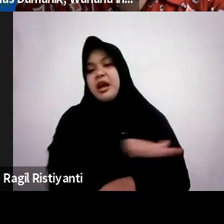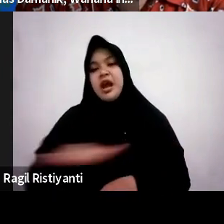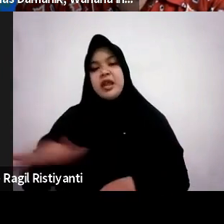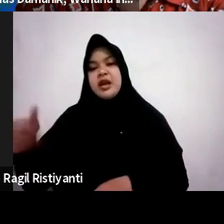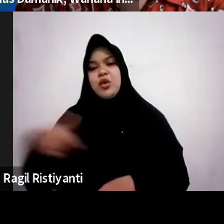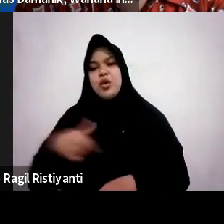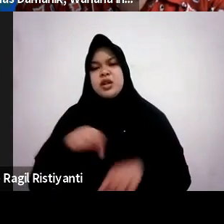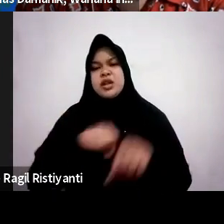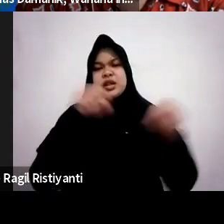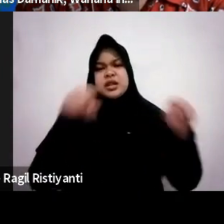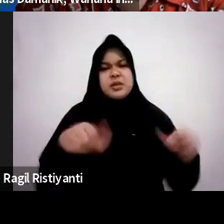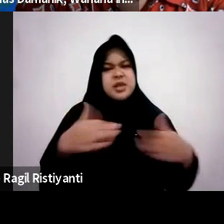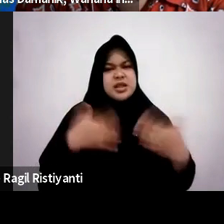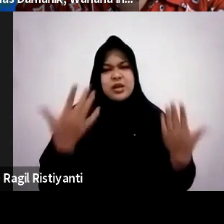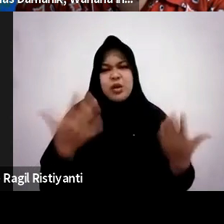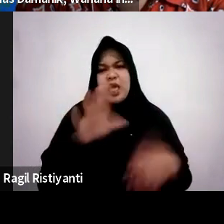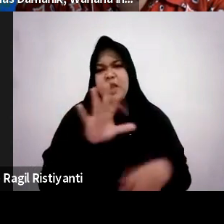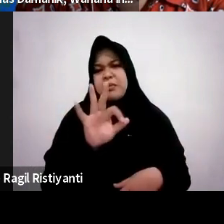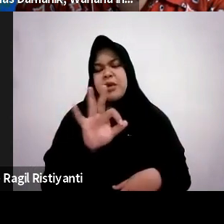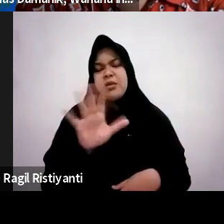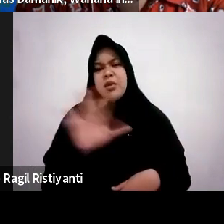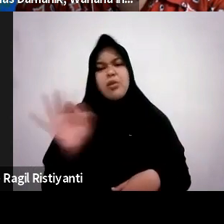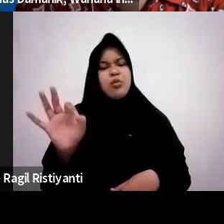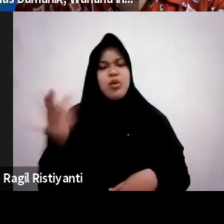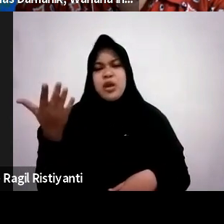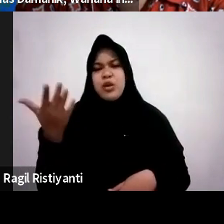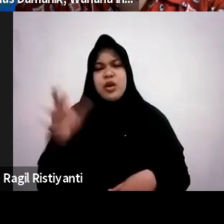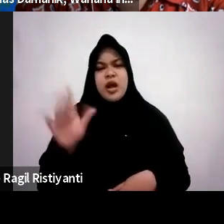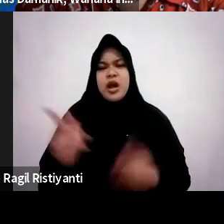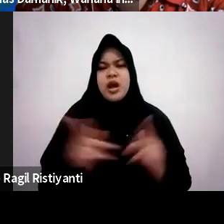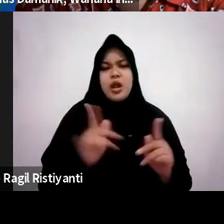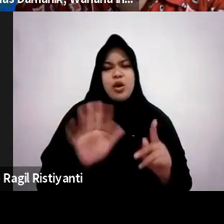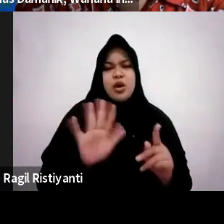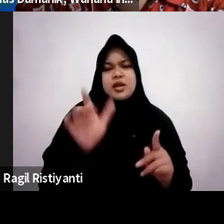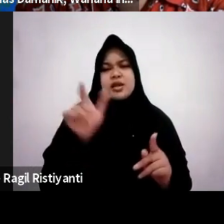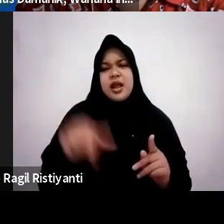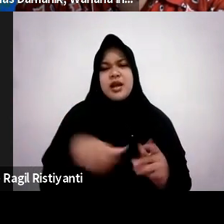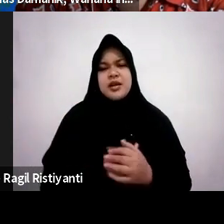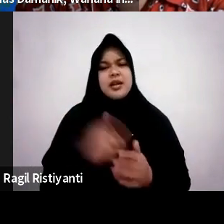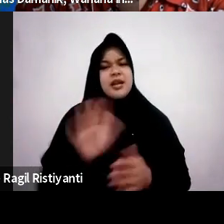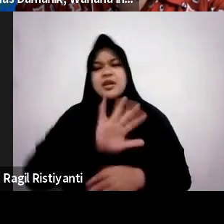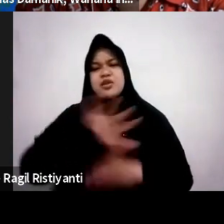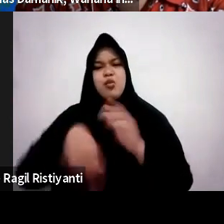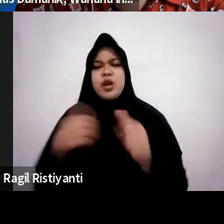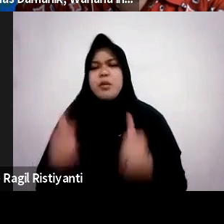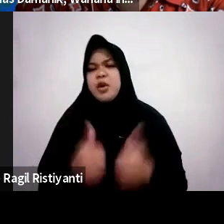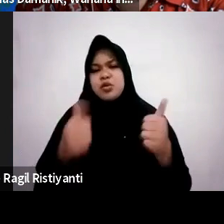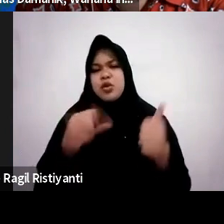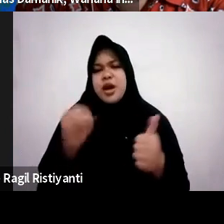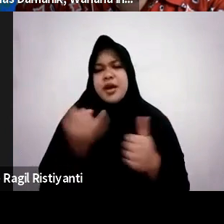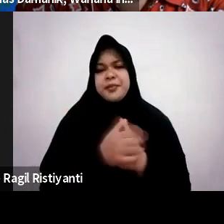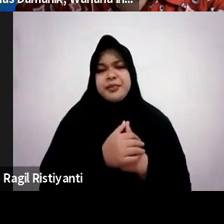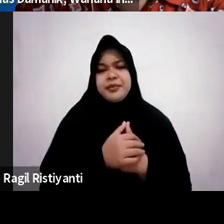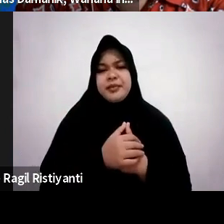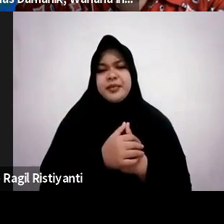5050 sesungguhnya pernikahan begitupun 50 Kalau enggak salah 50 sheet tidak semuanya bagus juga ini saya tidak pernah